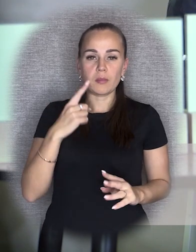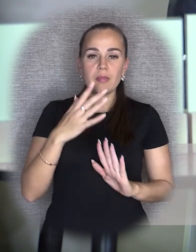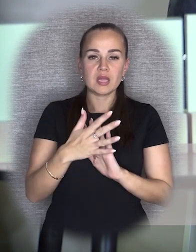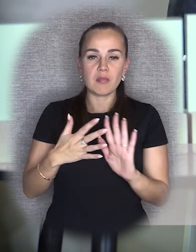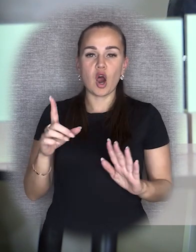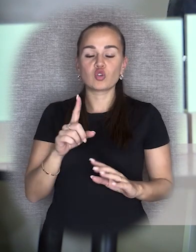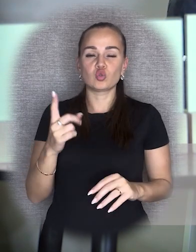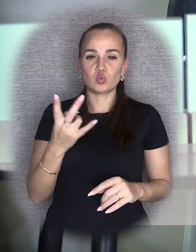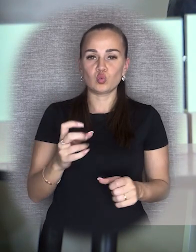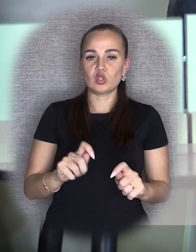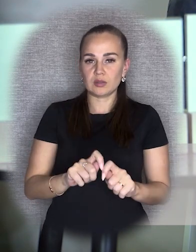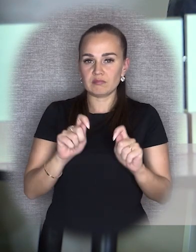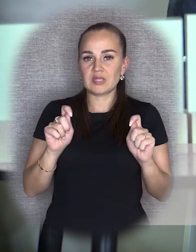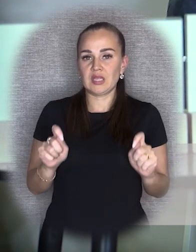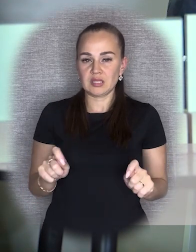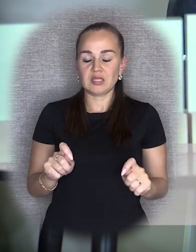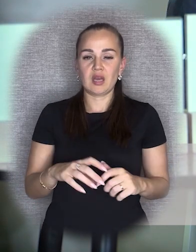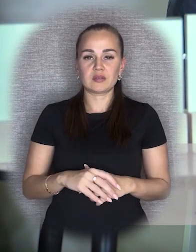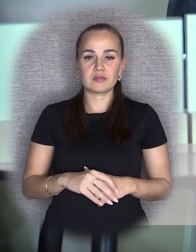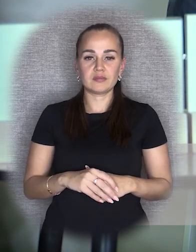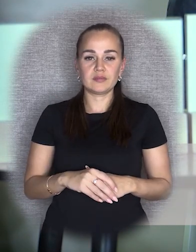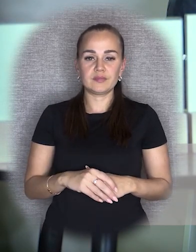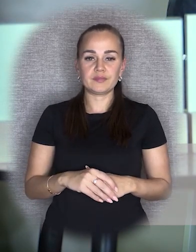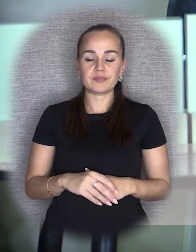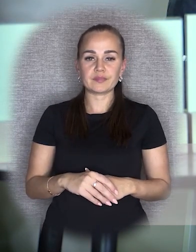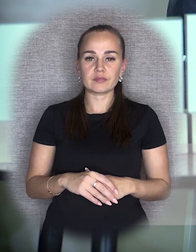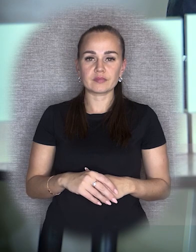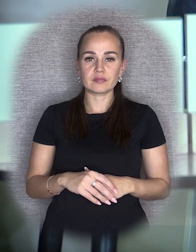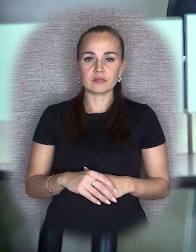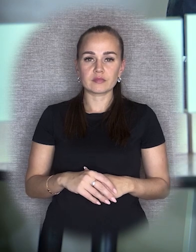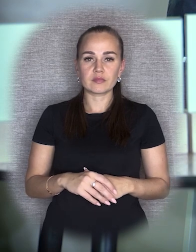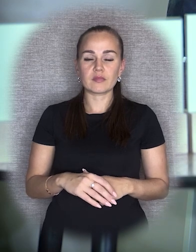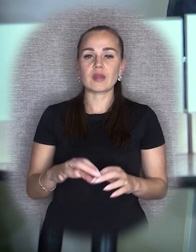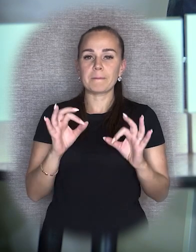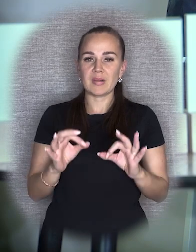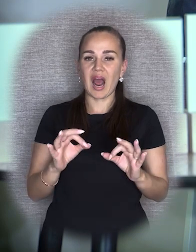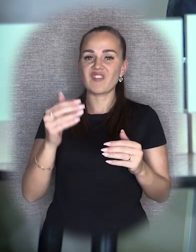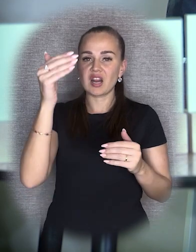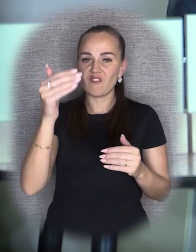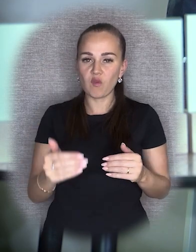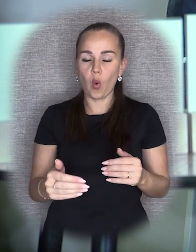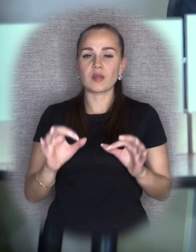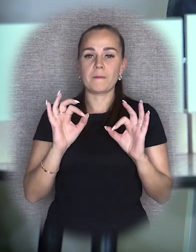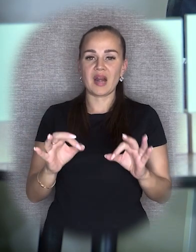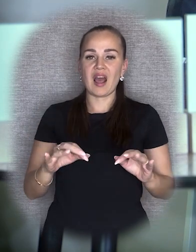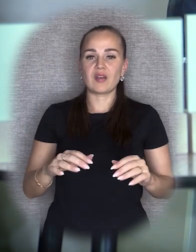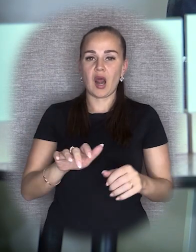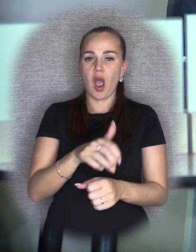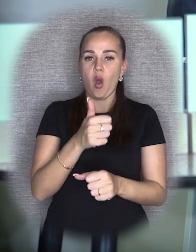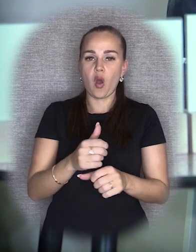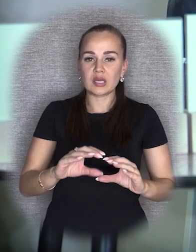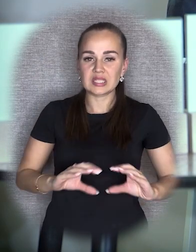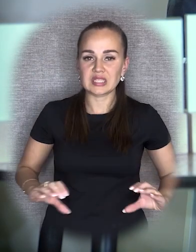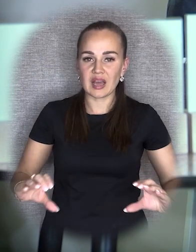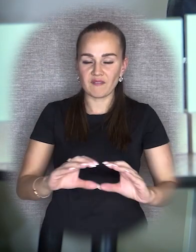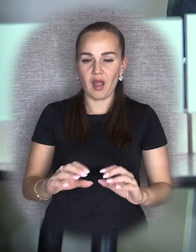необходимо создать какой-то очень такой правильный фон, правильные основания для тех